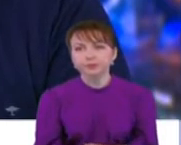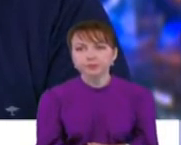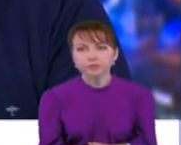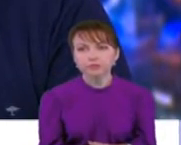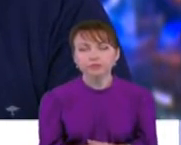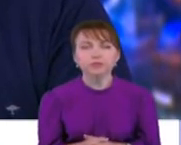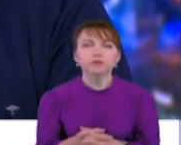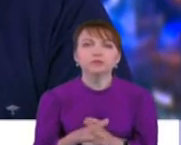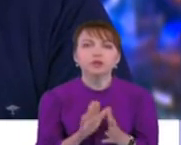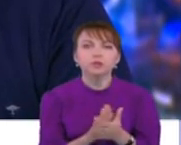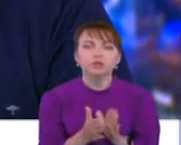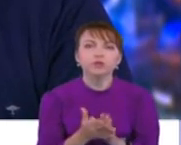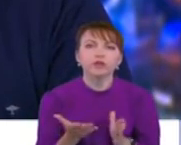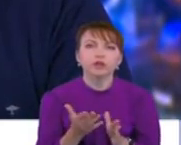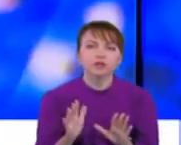яка складається,